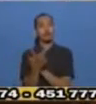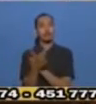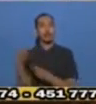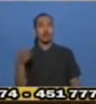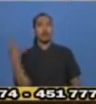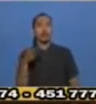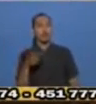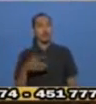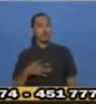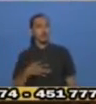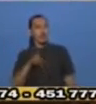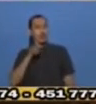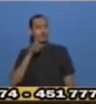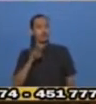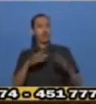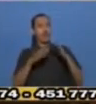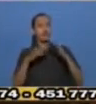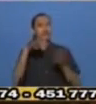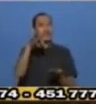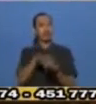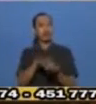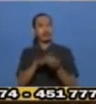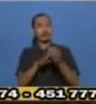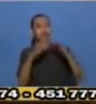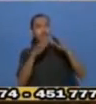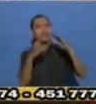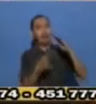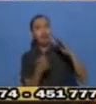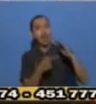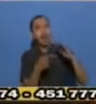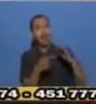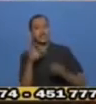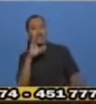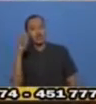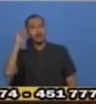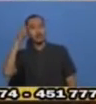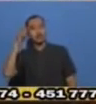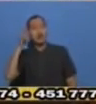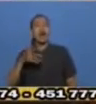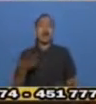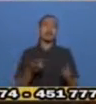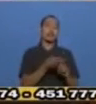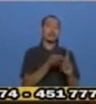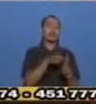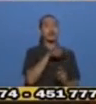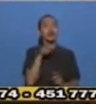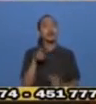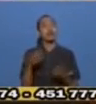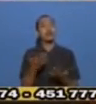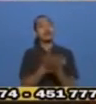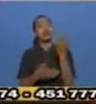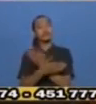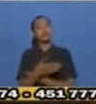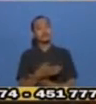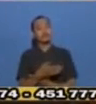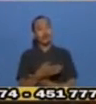melakukan ini disabilitas, dia menggunakan kursi roda atau dia menggunakan tongkat, dia tuli dan sebagainya. Dan ketika dia di shelter pun kita